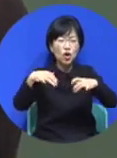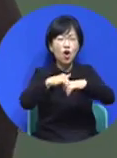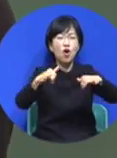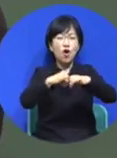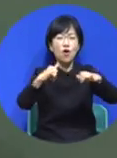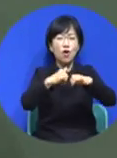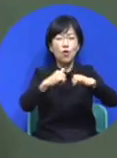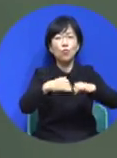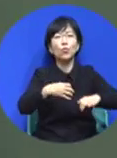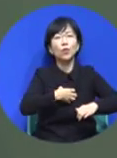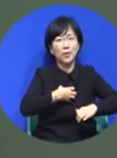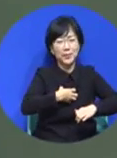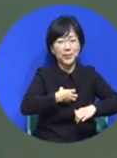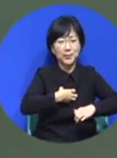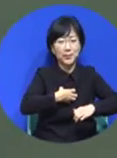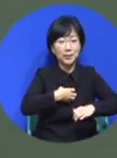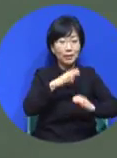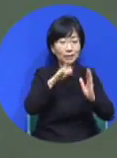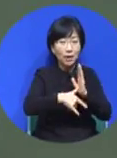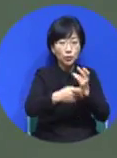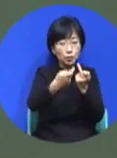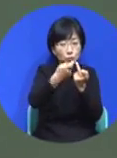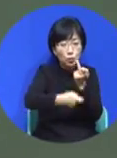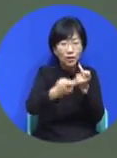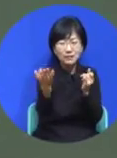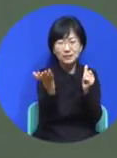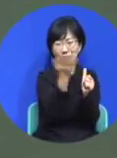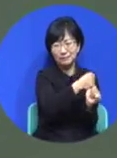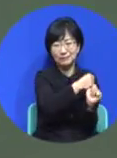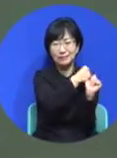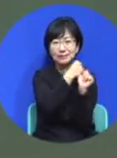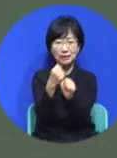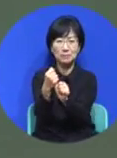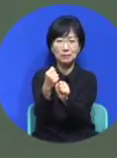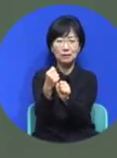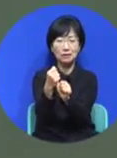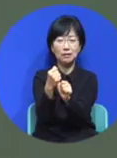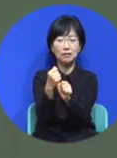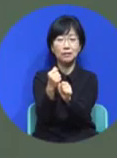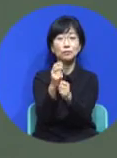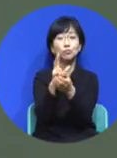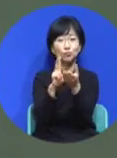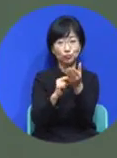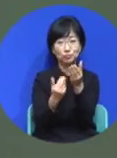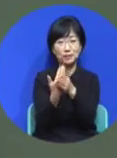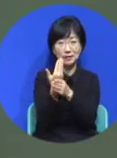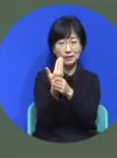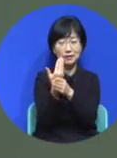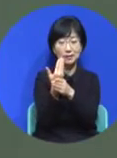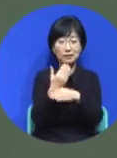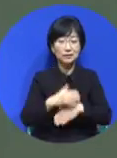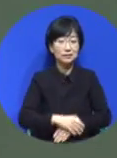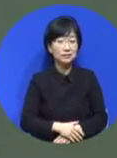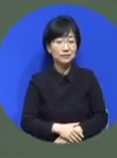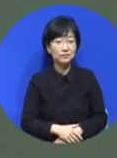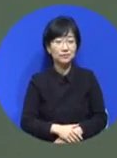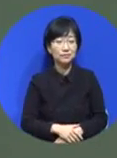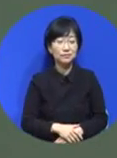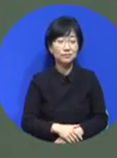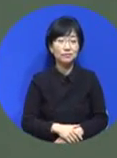in Sodom and Gomorrah. 조카가 잡히기도 그 안 그랬습니까? But in that war, Sodom, all the people of Sodom were taken as